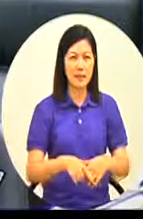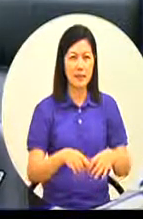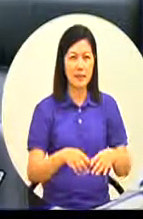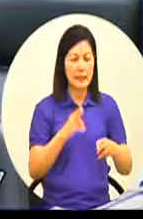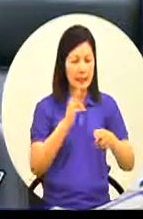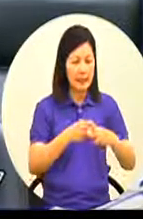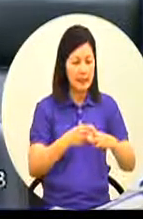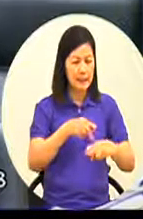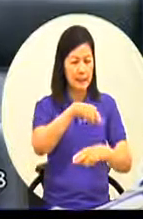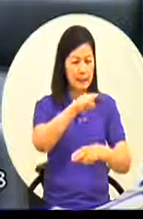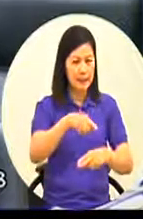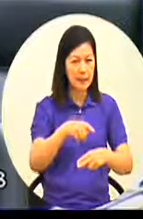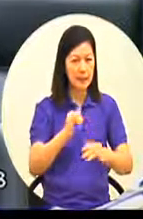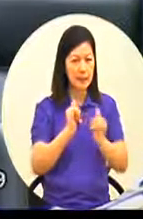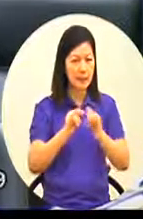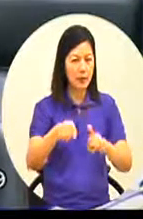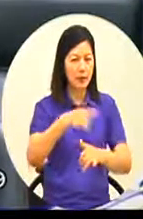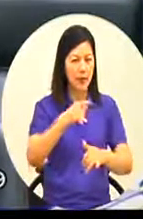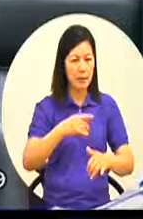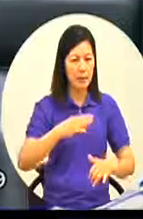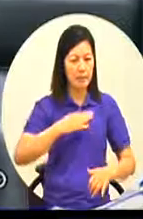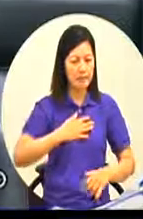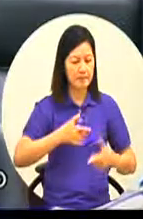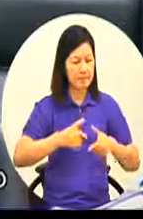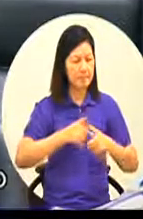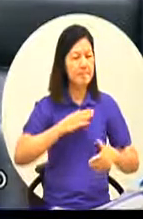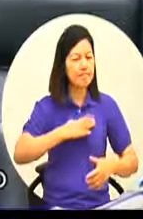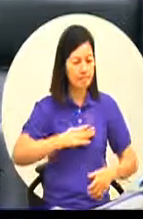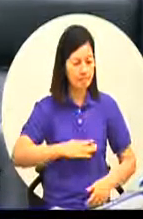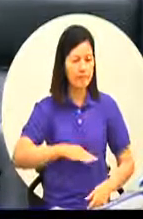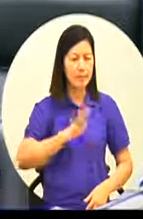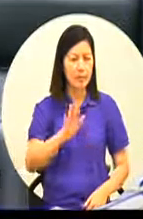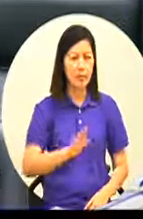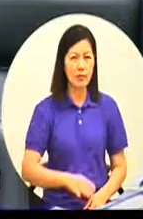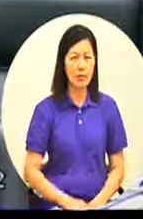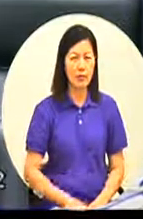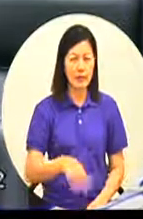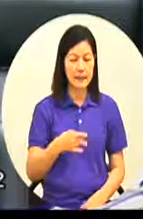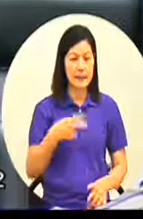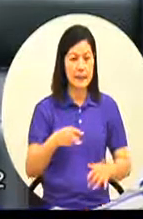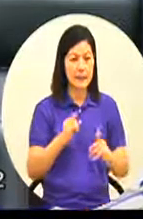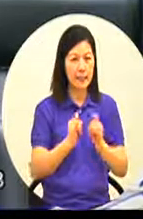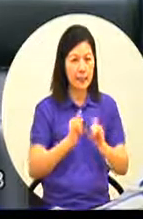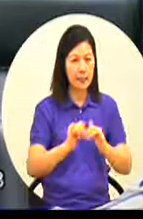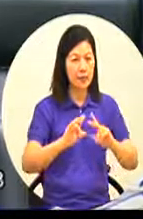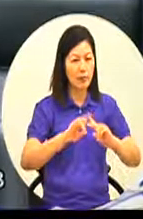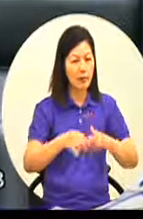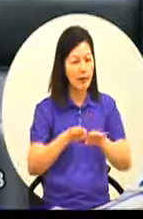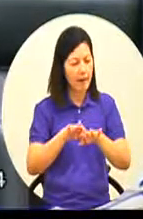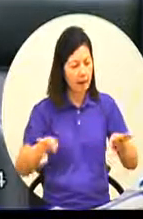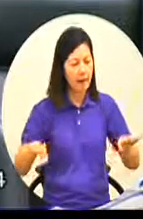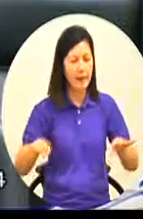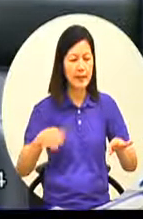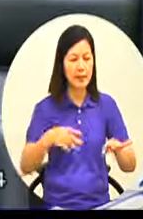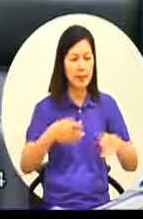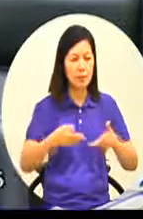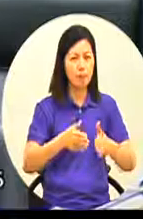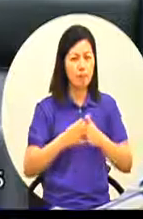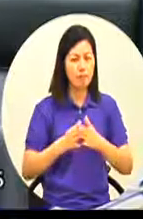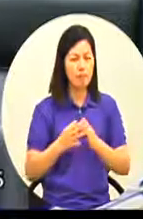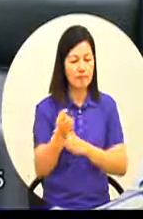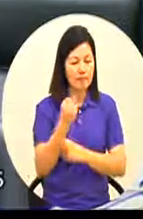众安定民心的一个的作用哈，尤其社会和谐是非常的重要一个力量哈，